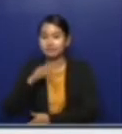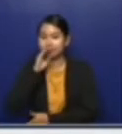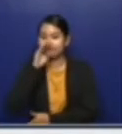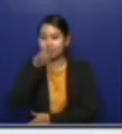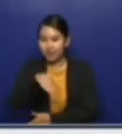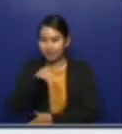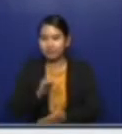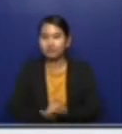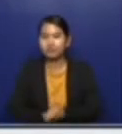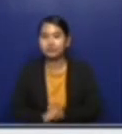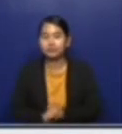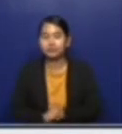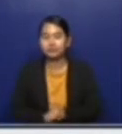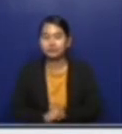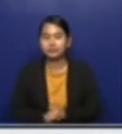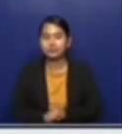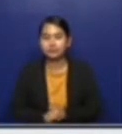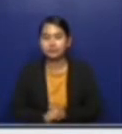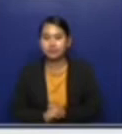ประกาศเลือกตั้งท้องถิ่น